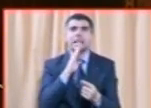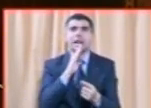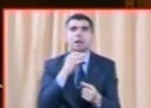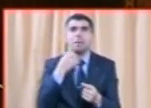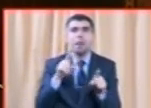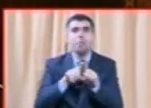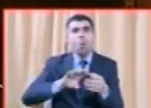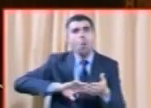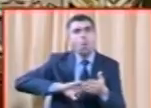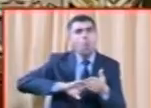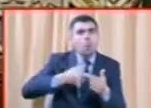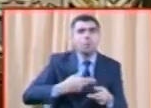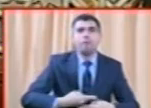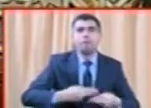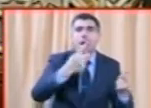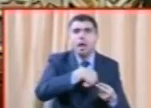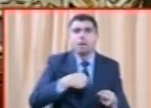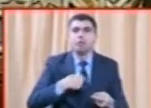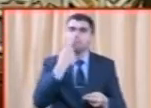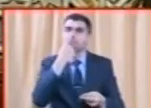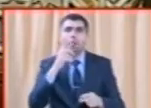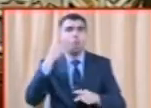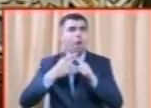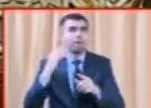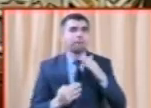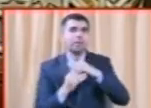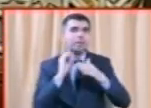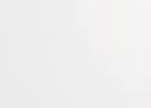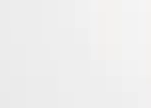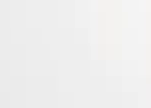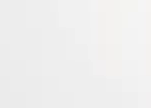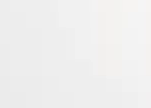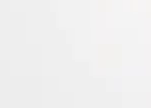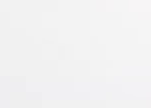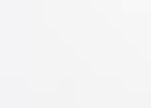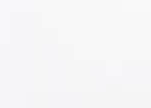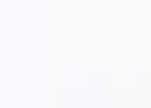عشرة التي تدور العدد.